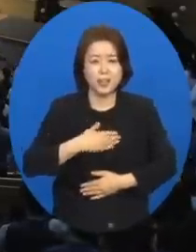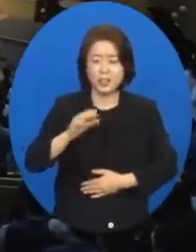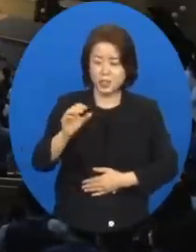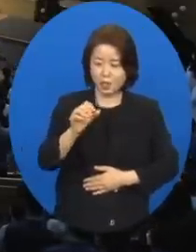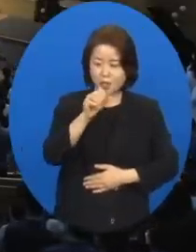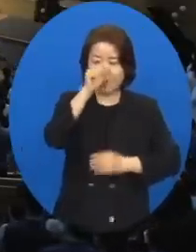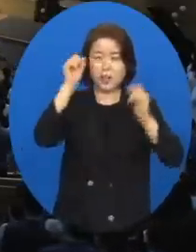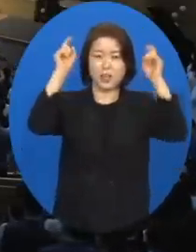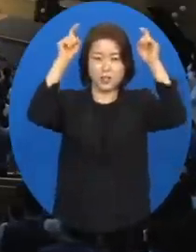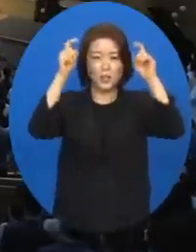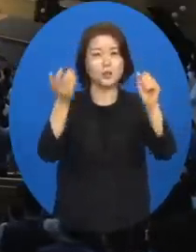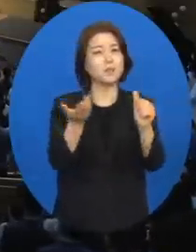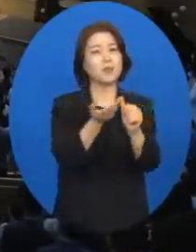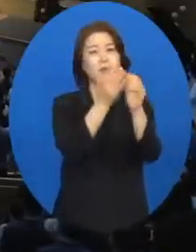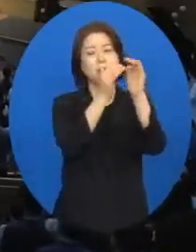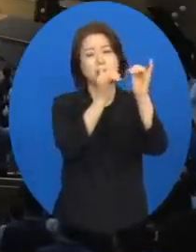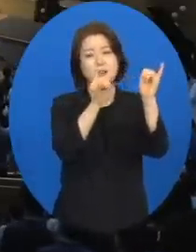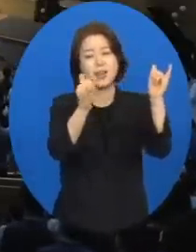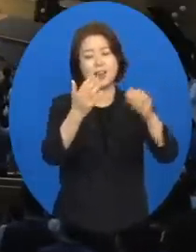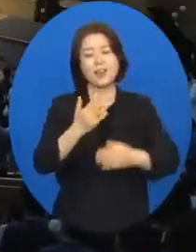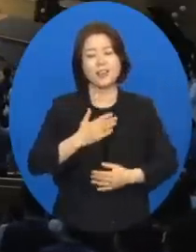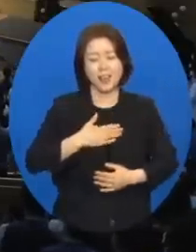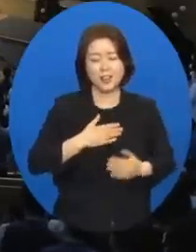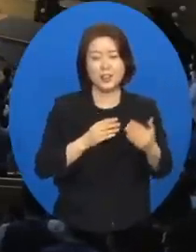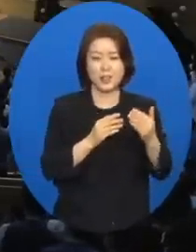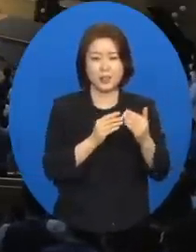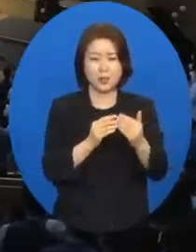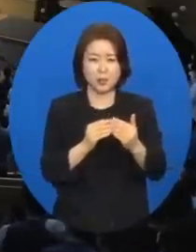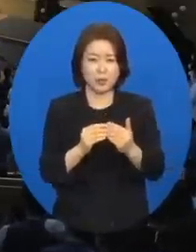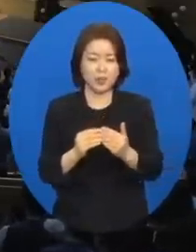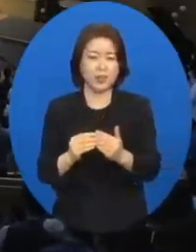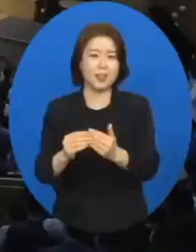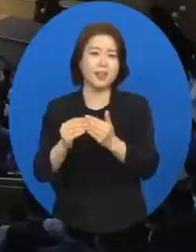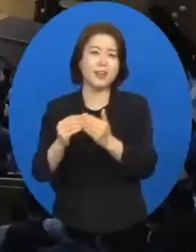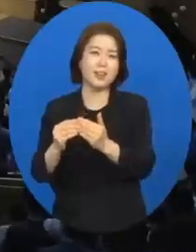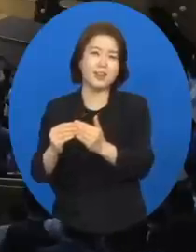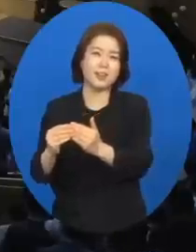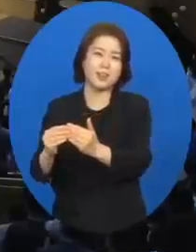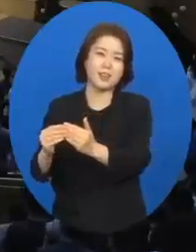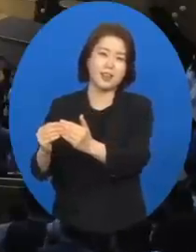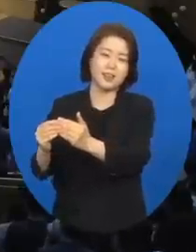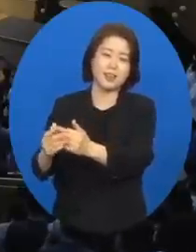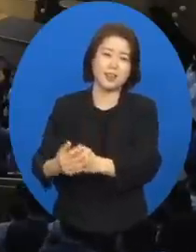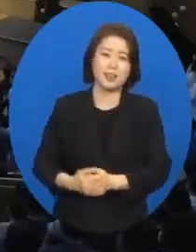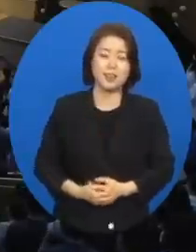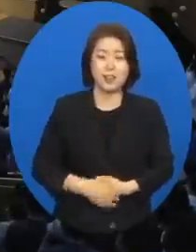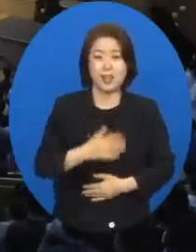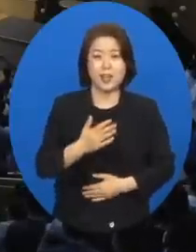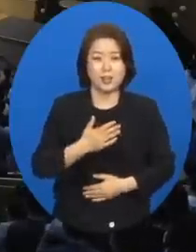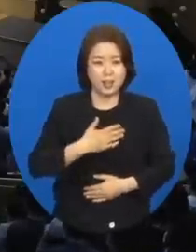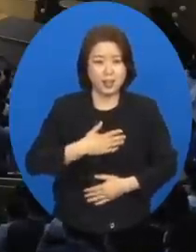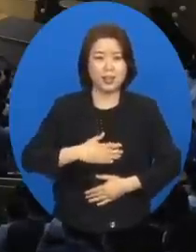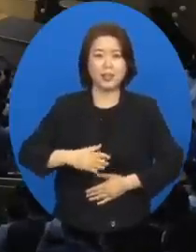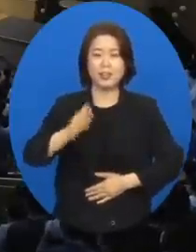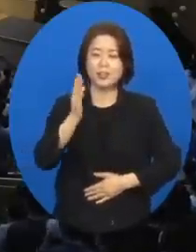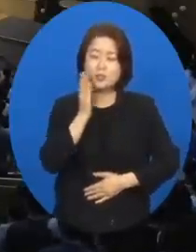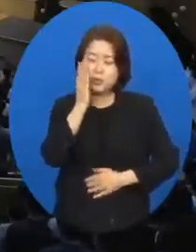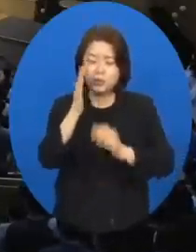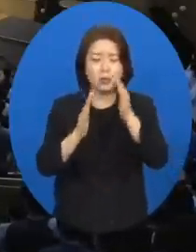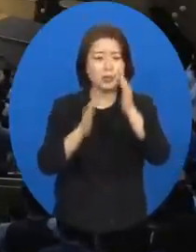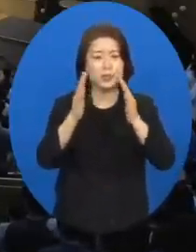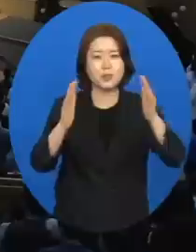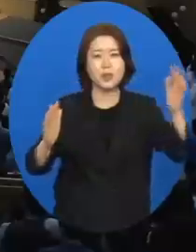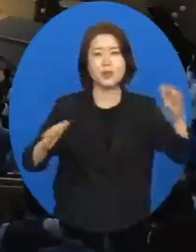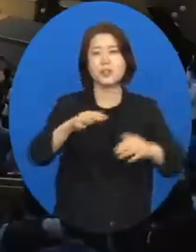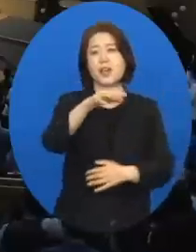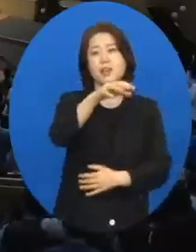내 선하신 목자 날 인도해. 나를 푸른 초장과 나를